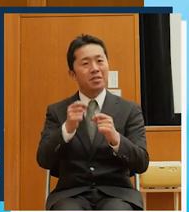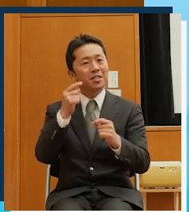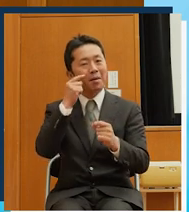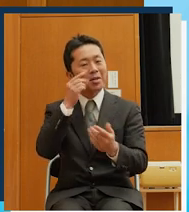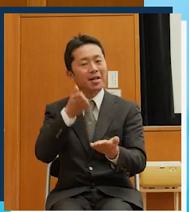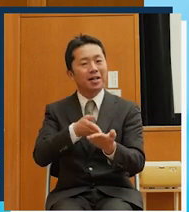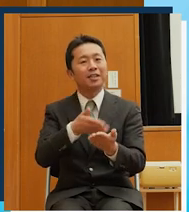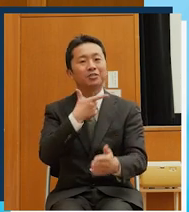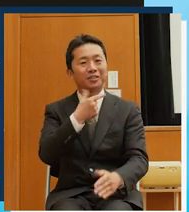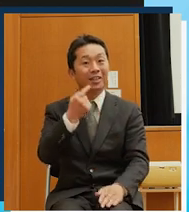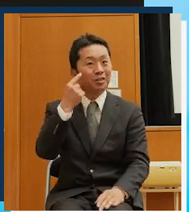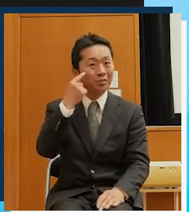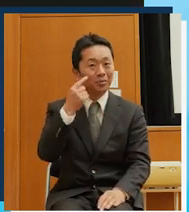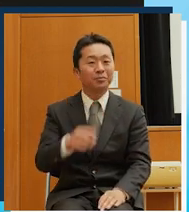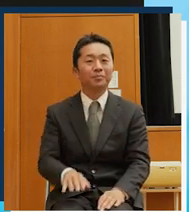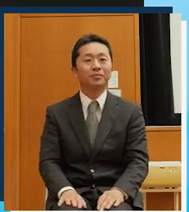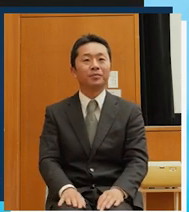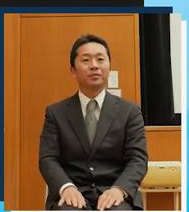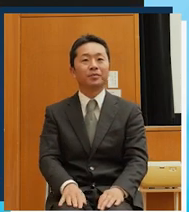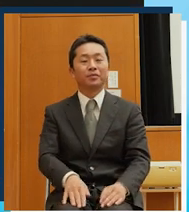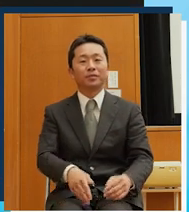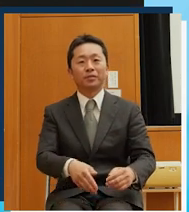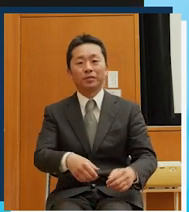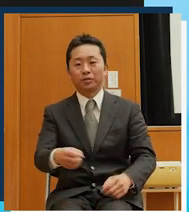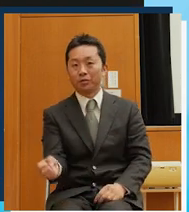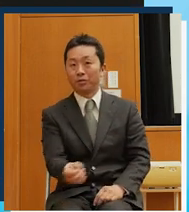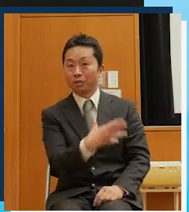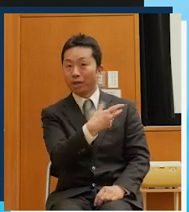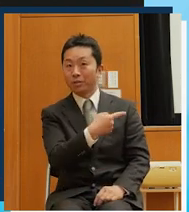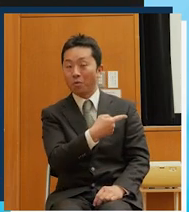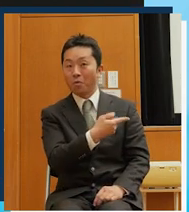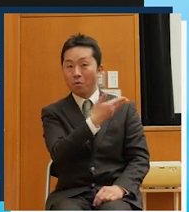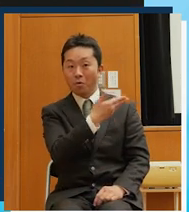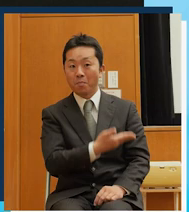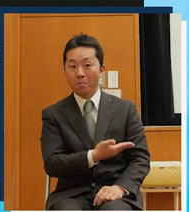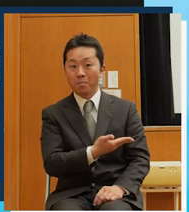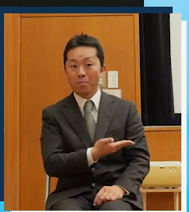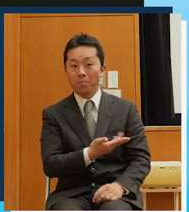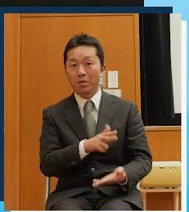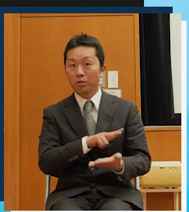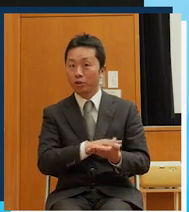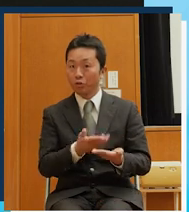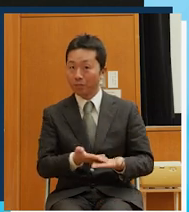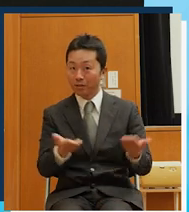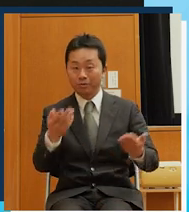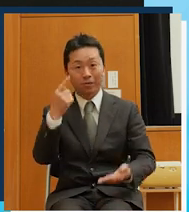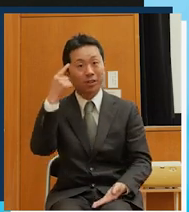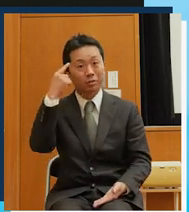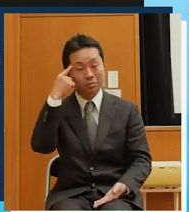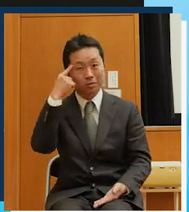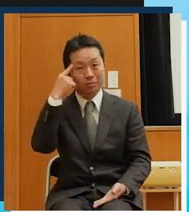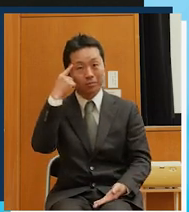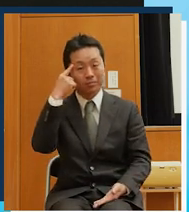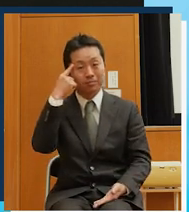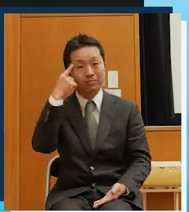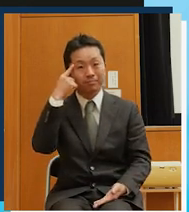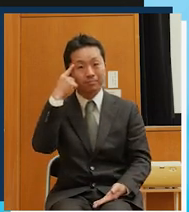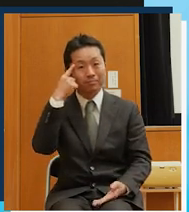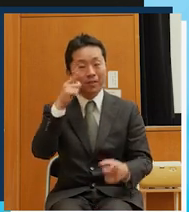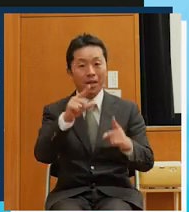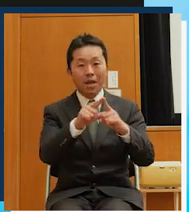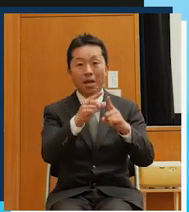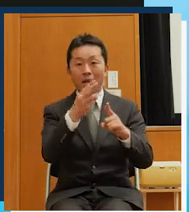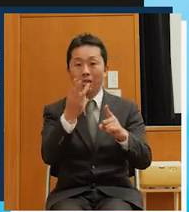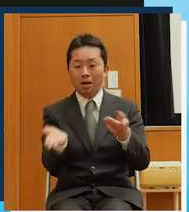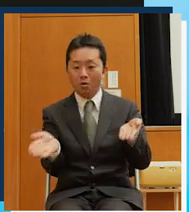話しさせていただきたいと思いますえっとスライド私のスライドあの皆さんのお手元にあるかと思いますあのAさんおったもの2つ